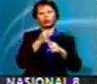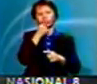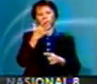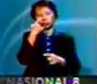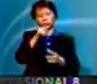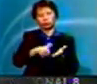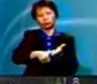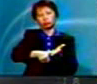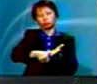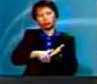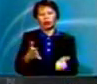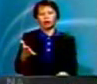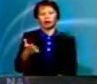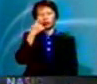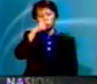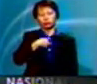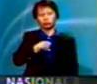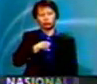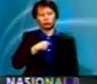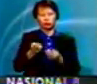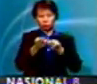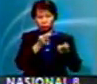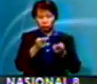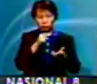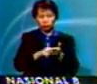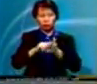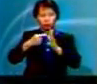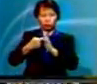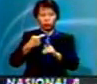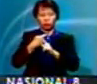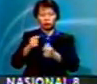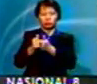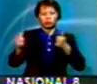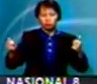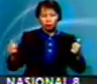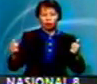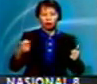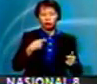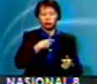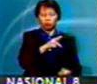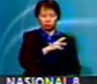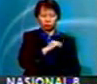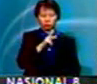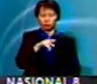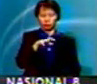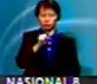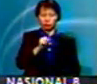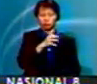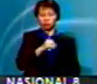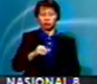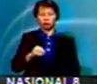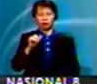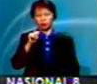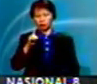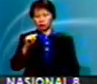steroid. Jadi bagi saya usaha ini bermula daripada pencegahan. Kita di Kementerian Belia dan Sukan, Majlis Sukan Negara dan juga